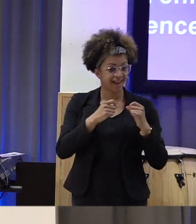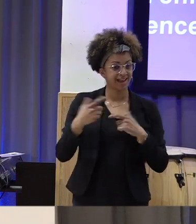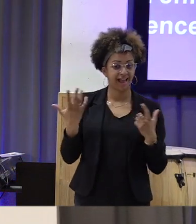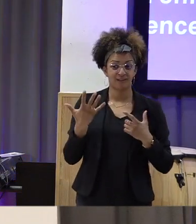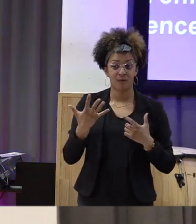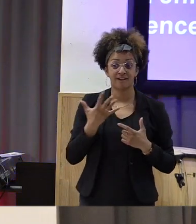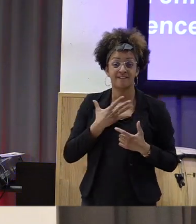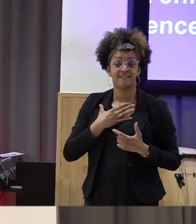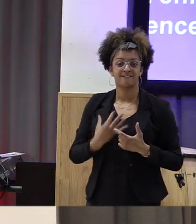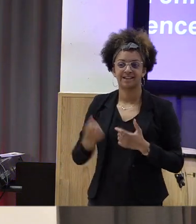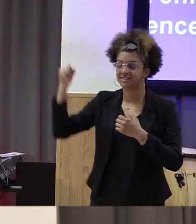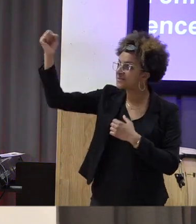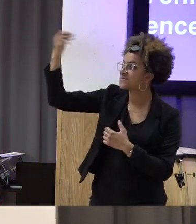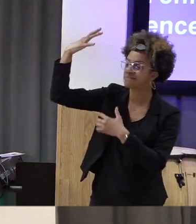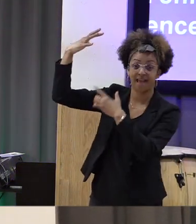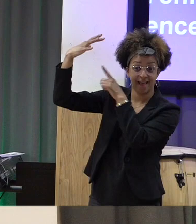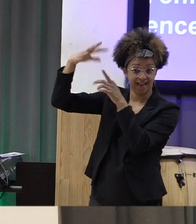jour.